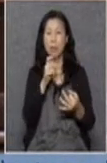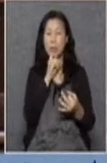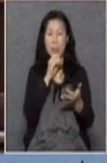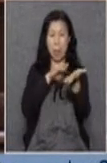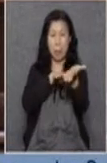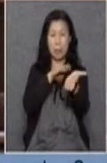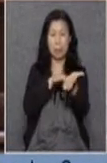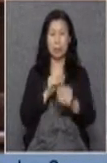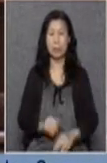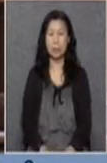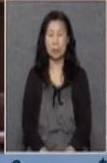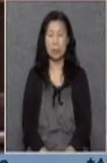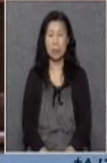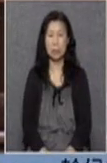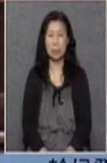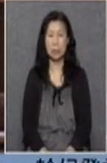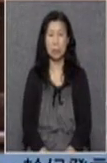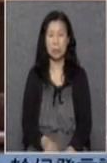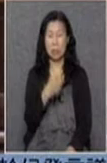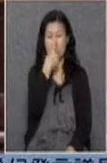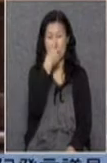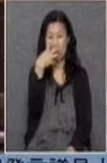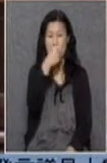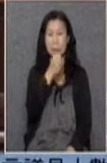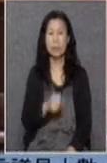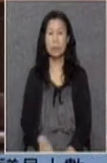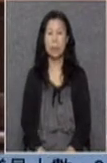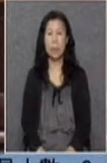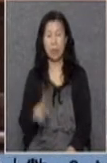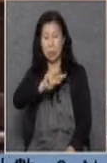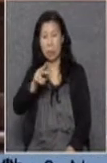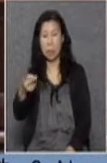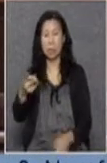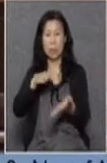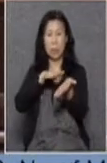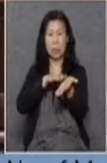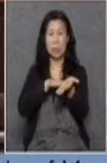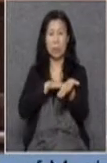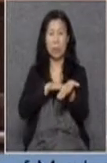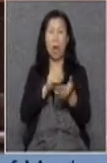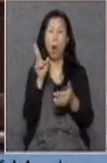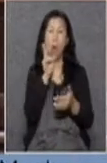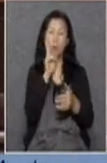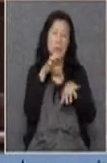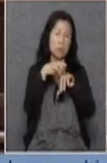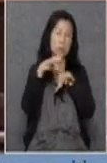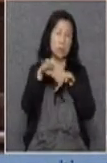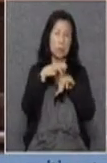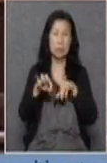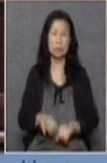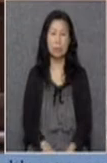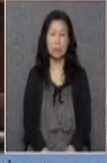呢，梁振英就在改善醫療方面都相當之孤寒的。咁